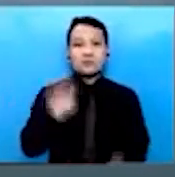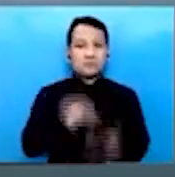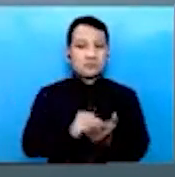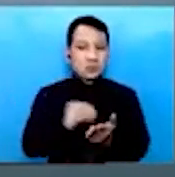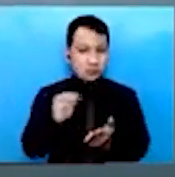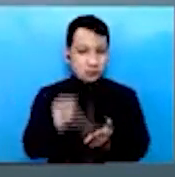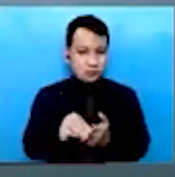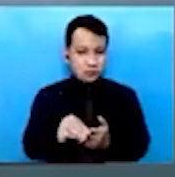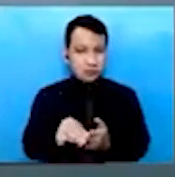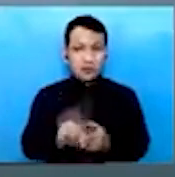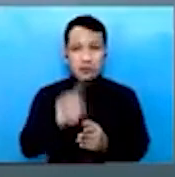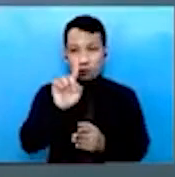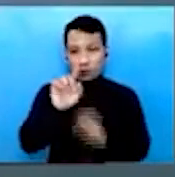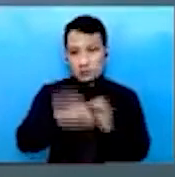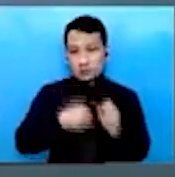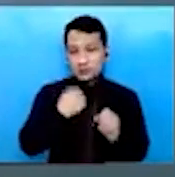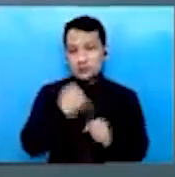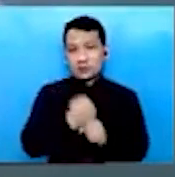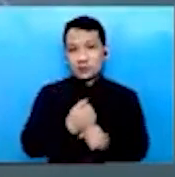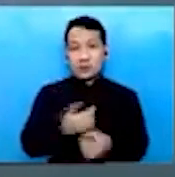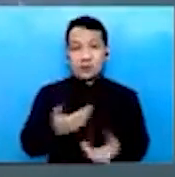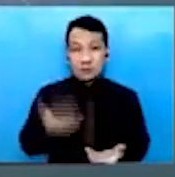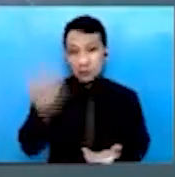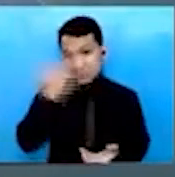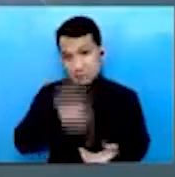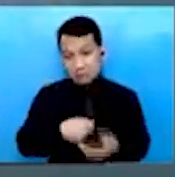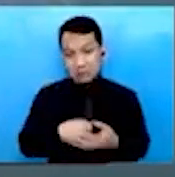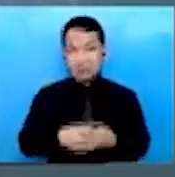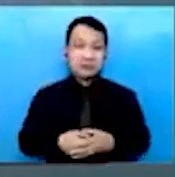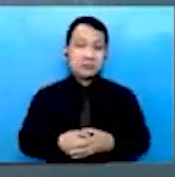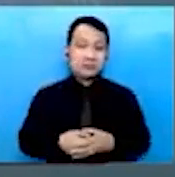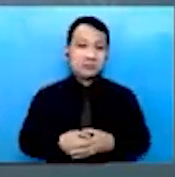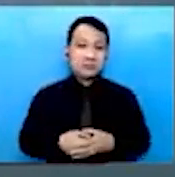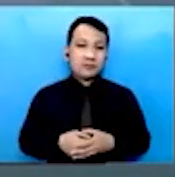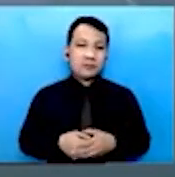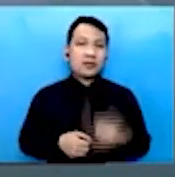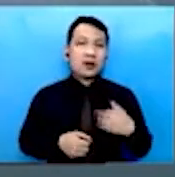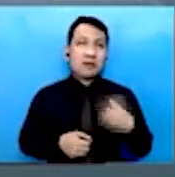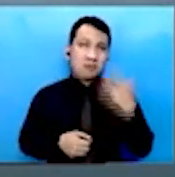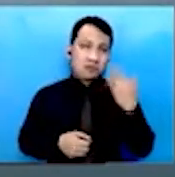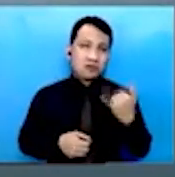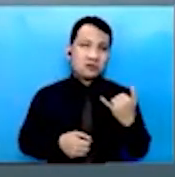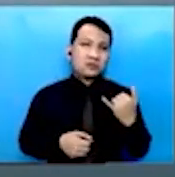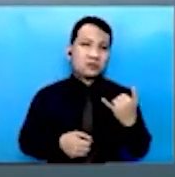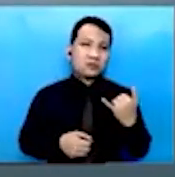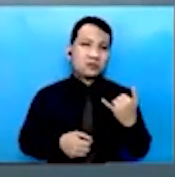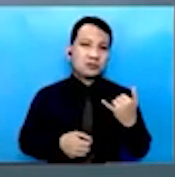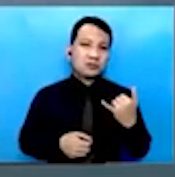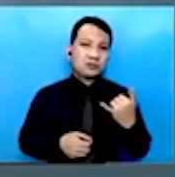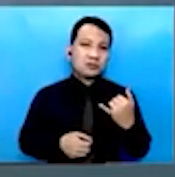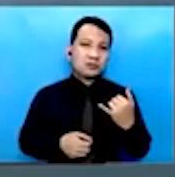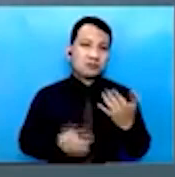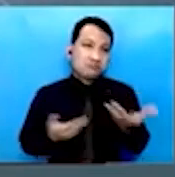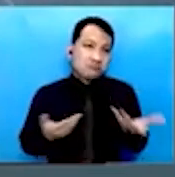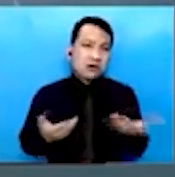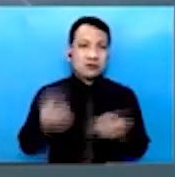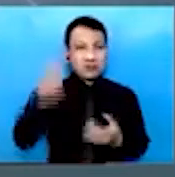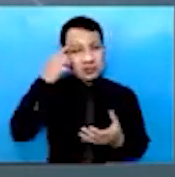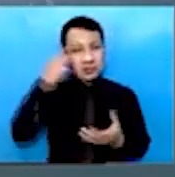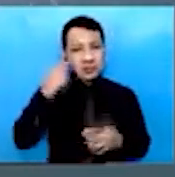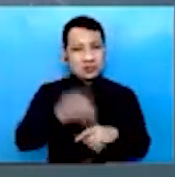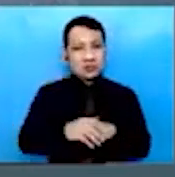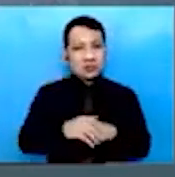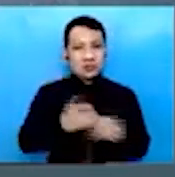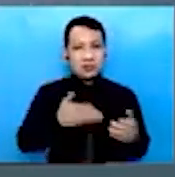isang taon, 'di ba? So that's why ayun nga, nagiging cycle siya. So actually it's a